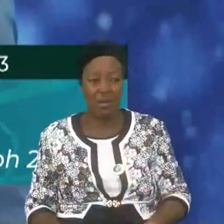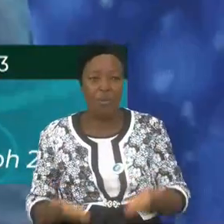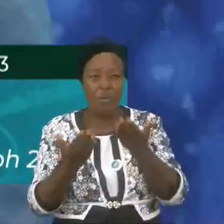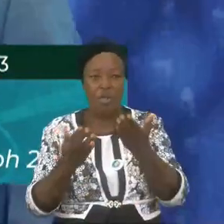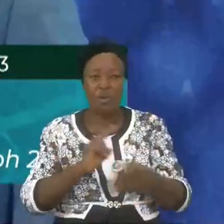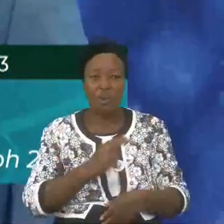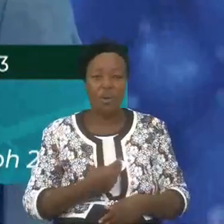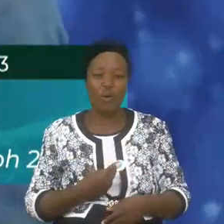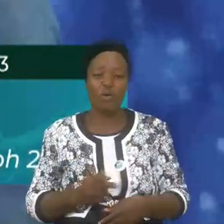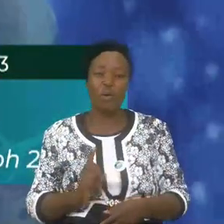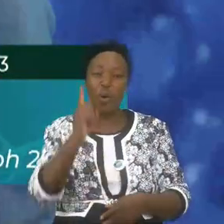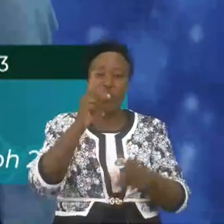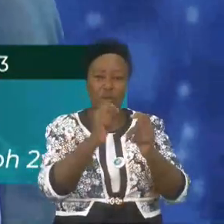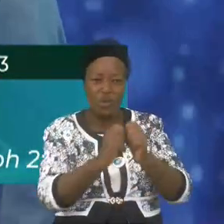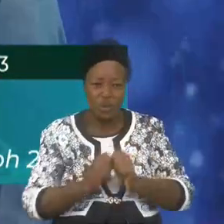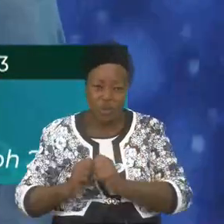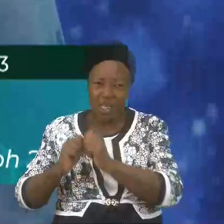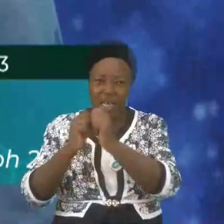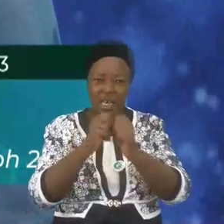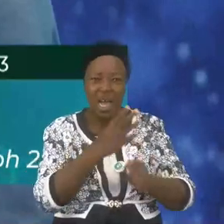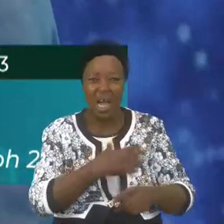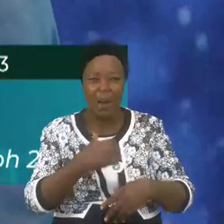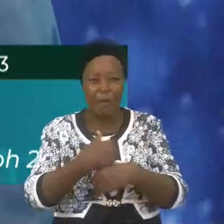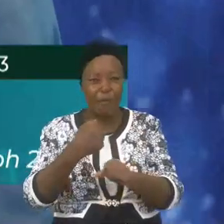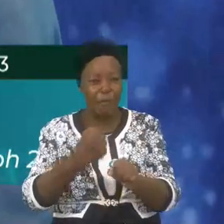Éphésiens 2, 6.